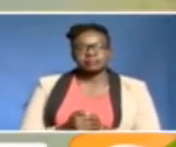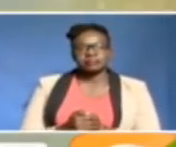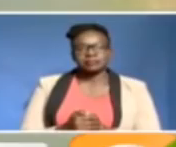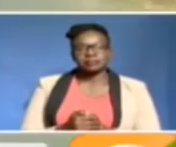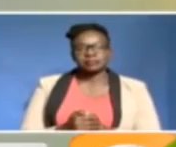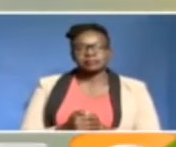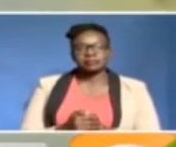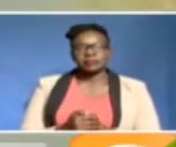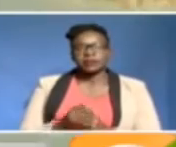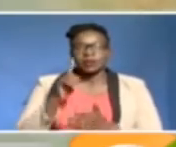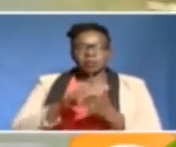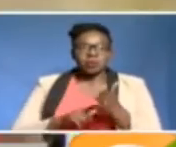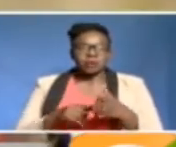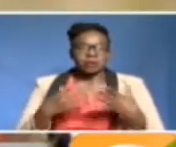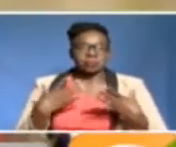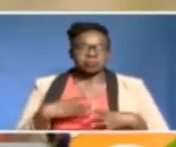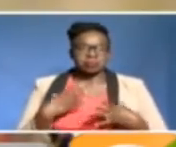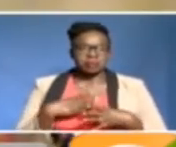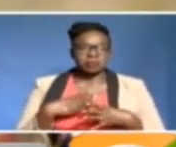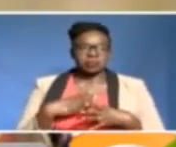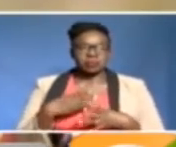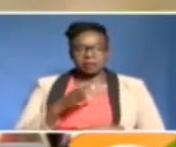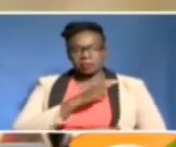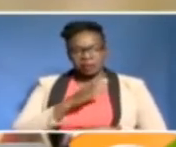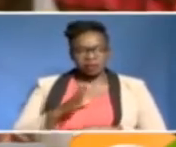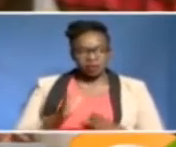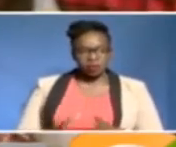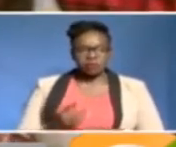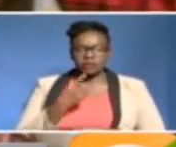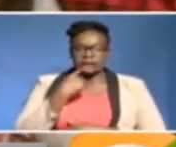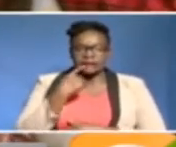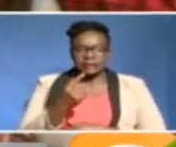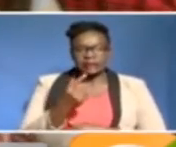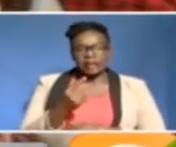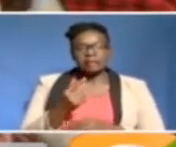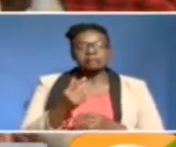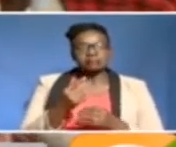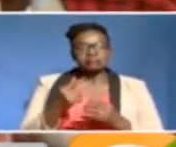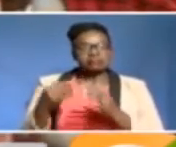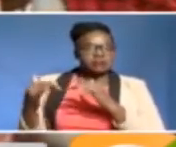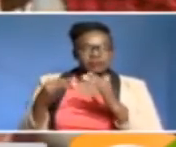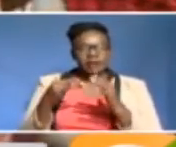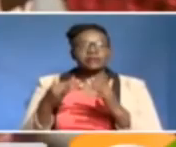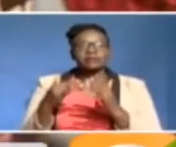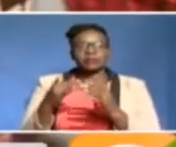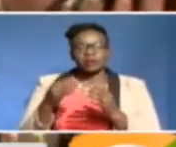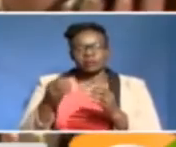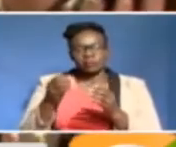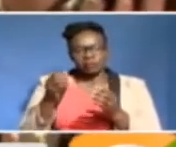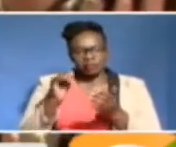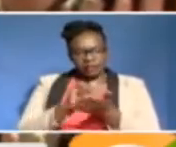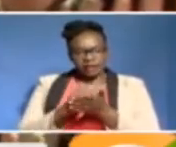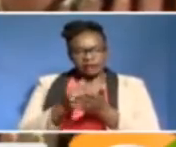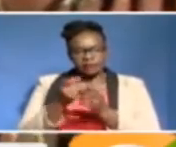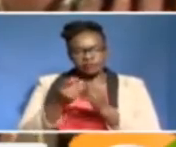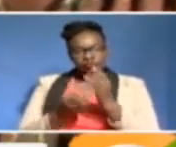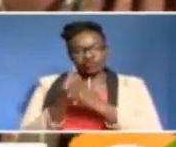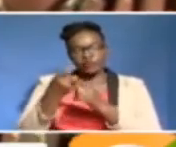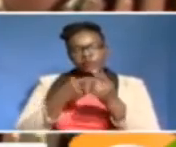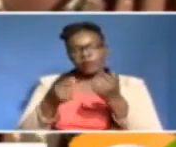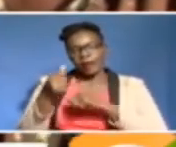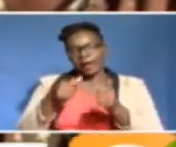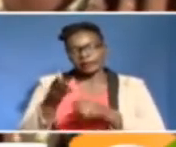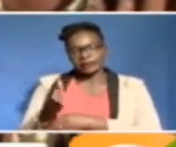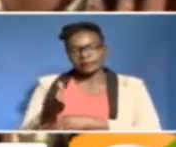katika kile kinachotajwa na mratibu wa kaunti ya Narok George Natembea kama vita vilivyochochewa na operesheni hiyo. Lakini kuanzia jana tumepata